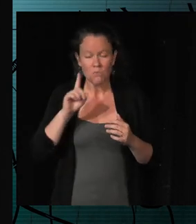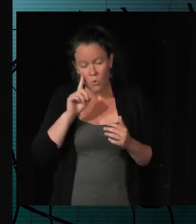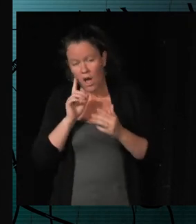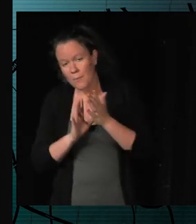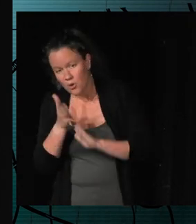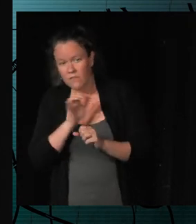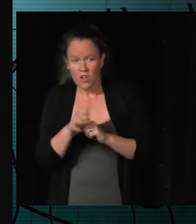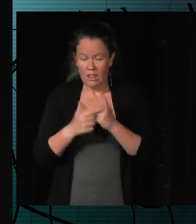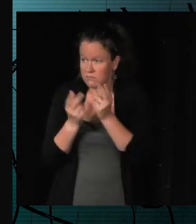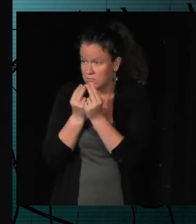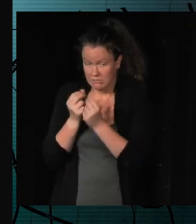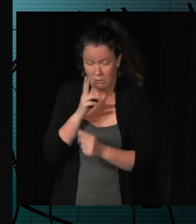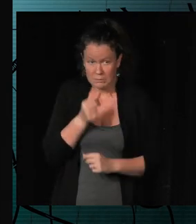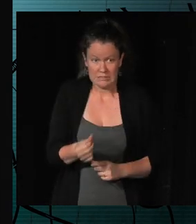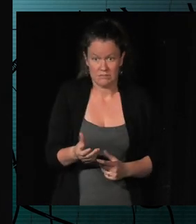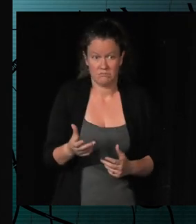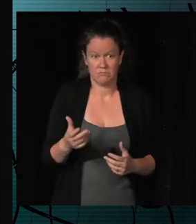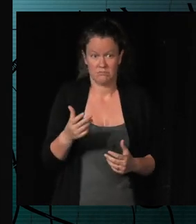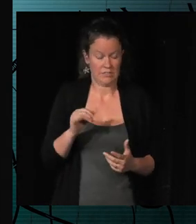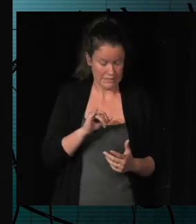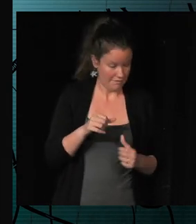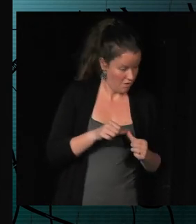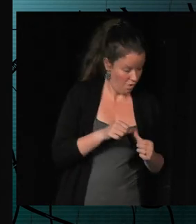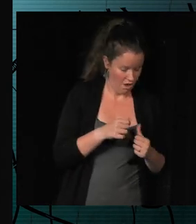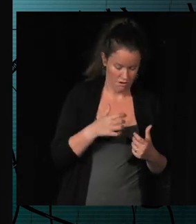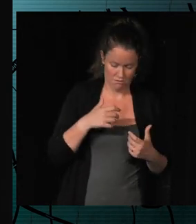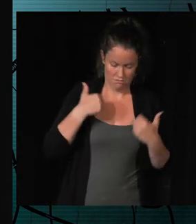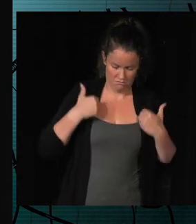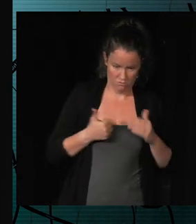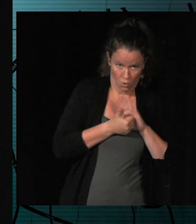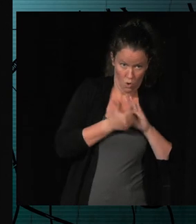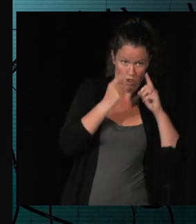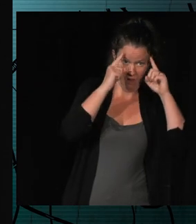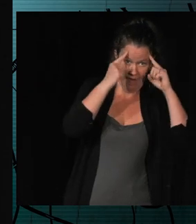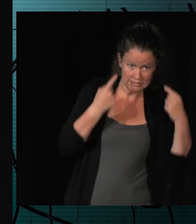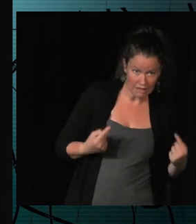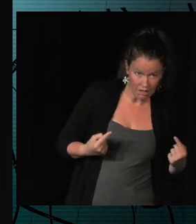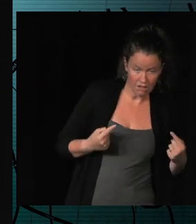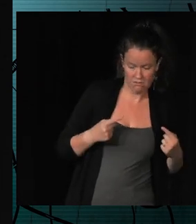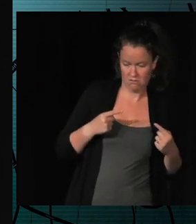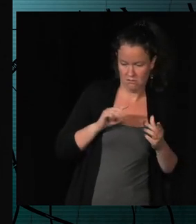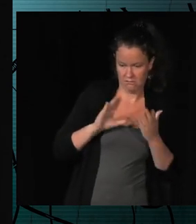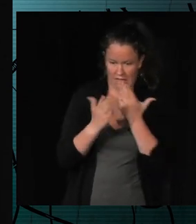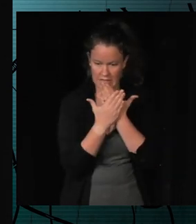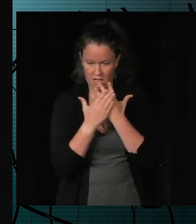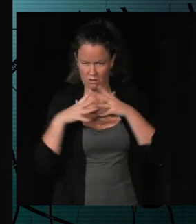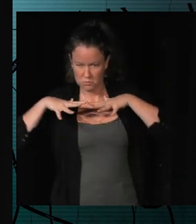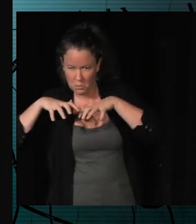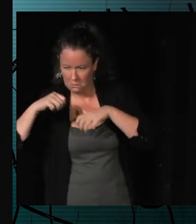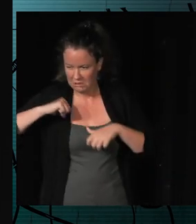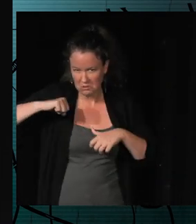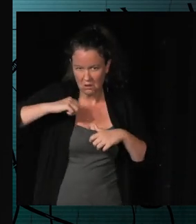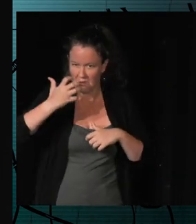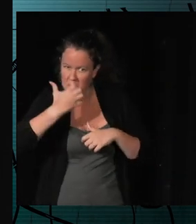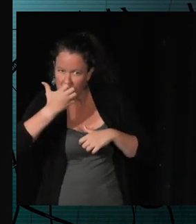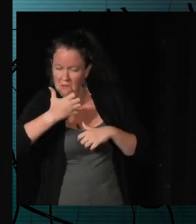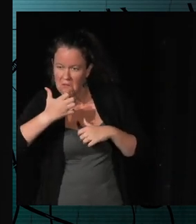représentation démoniaque Sharon qui a le voilà qui est la fille et la timeline avec les tu vois les